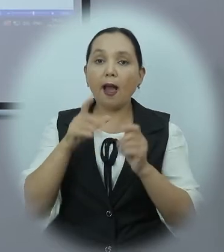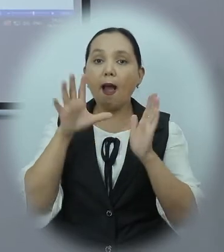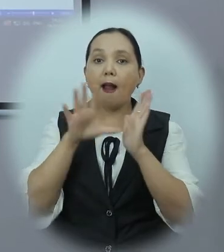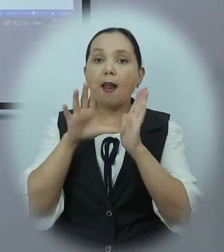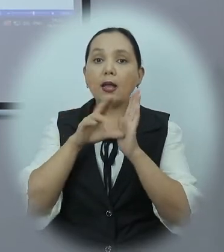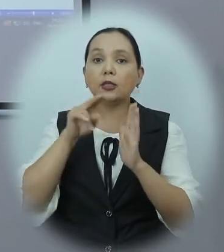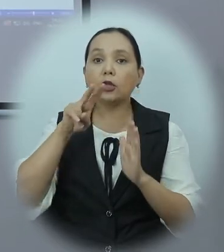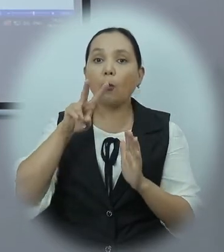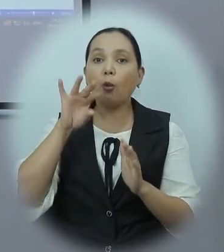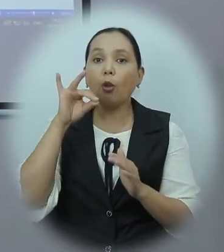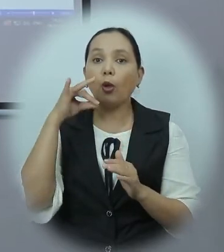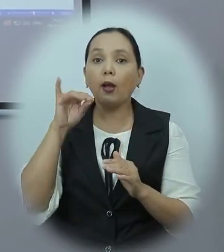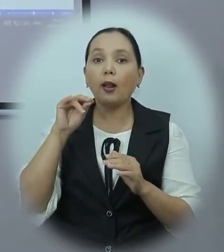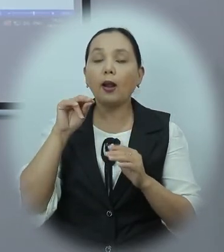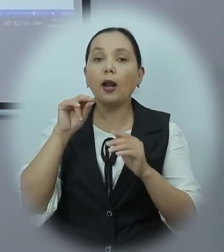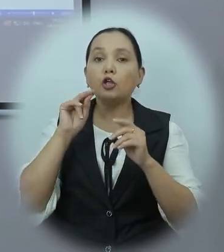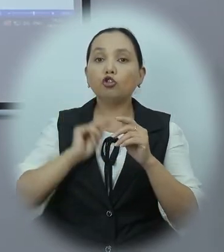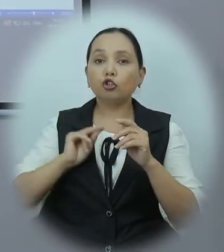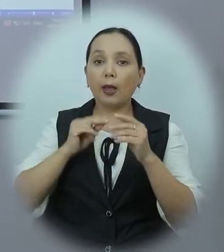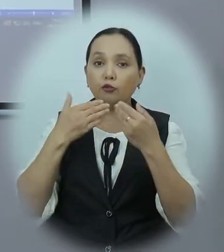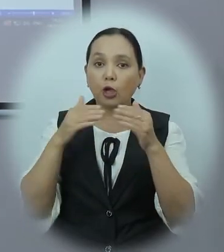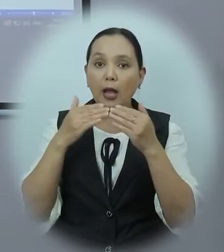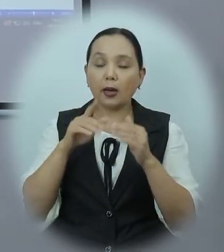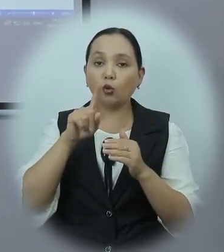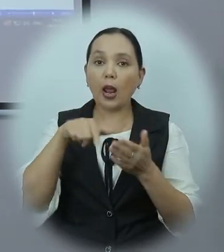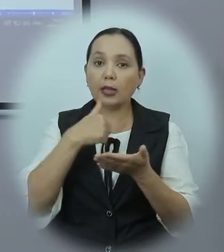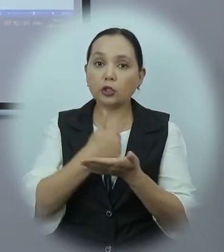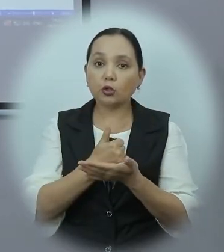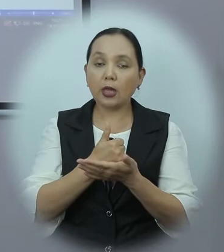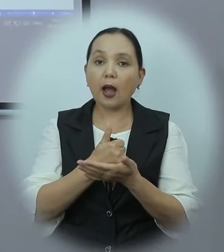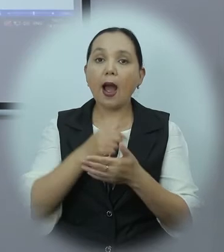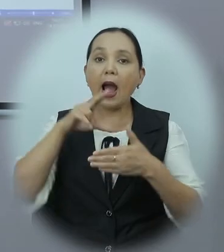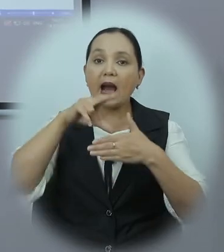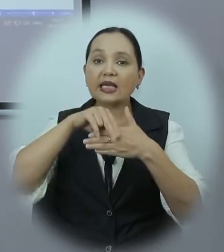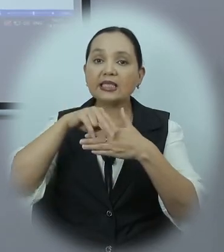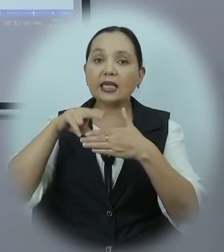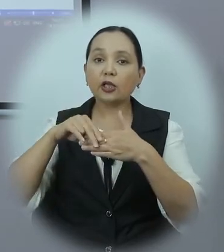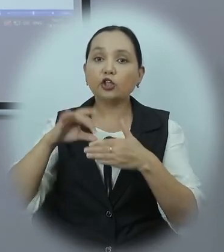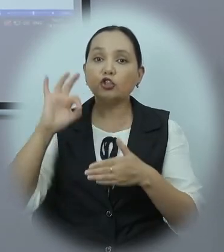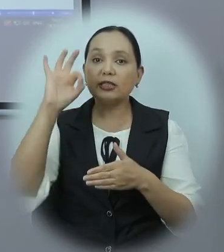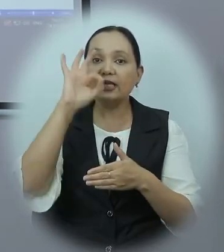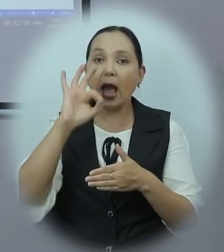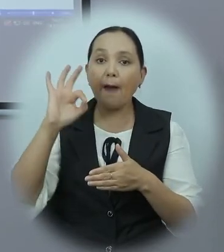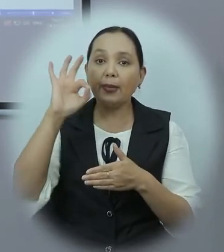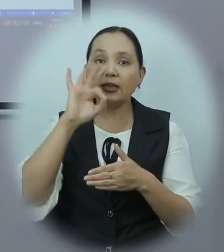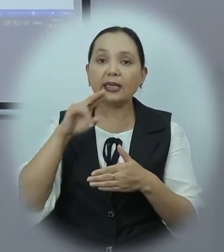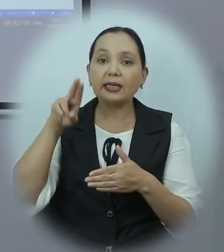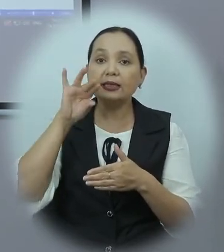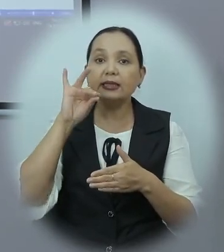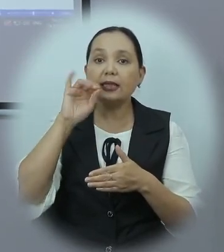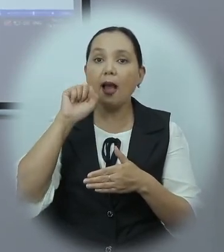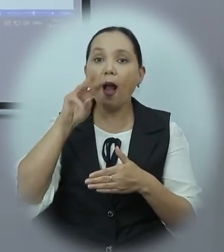elektr ployikalar ishlab chiqariladi. Ular asosan qistirgich diametri